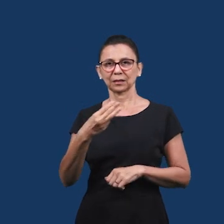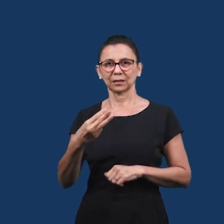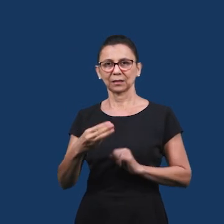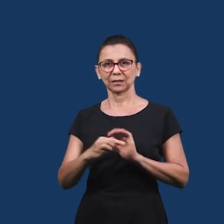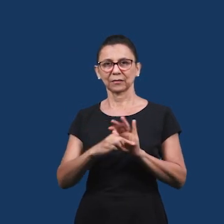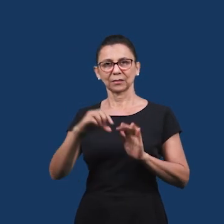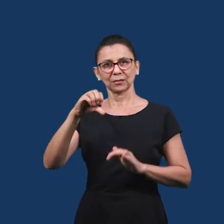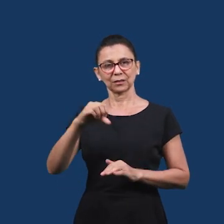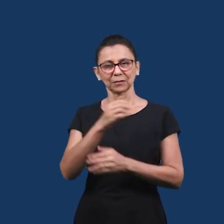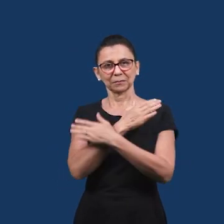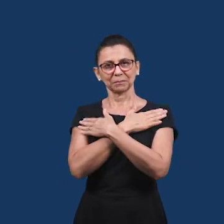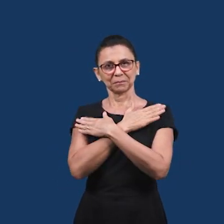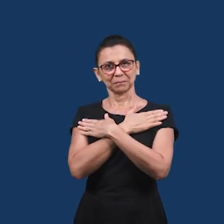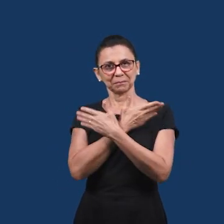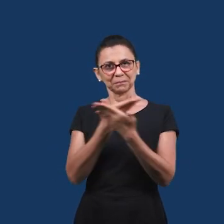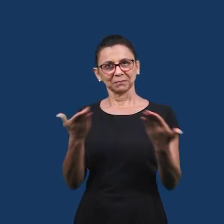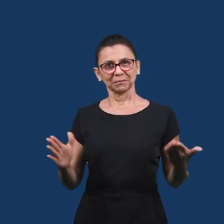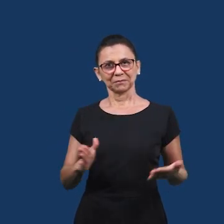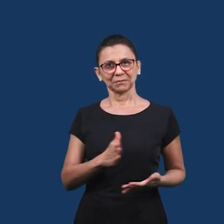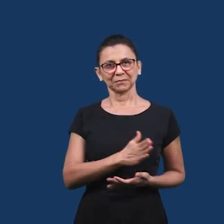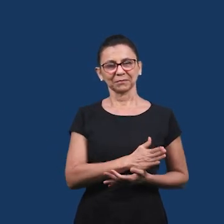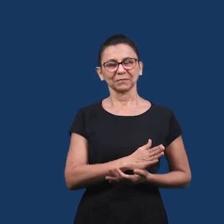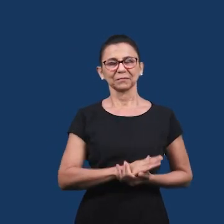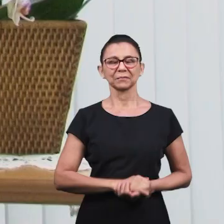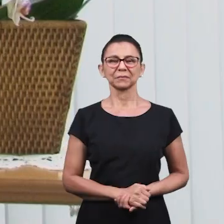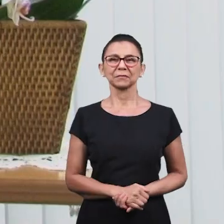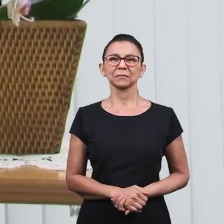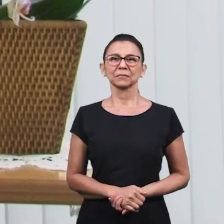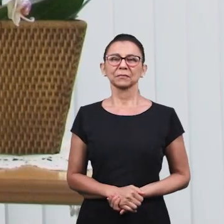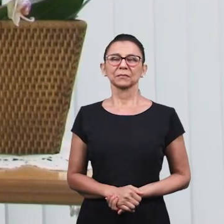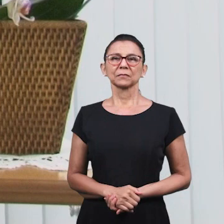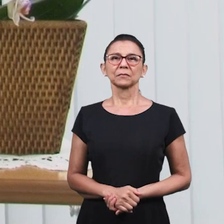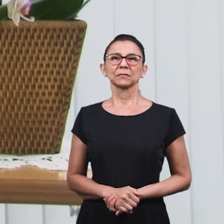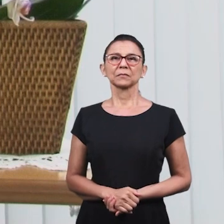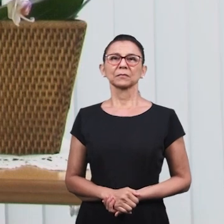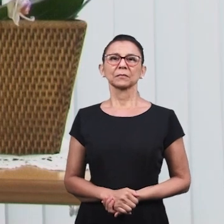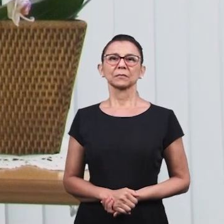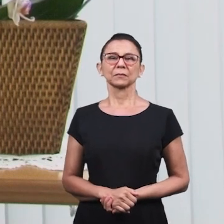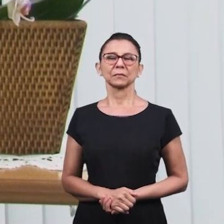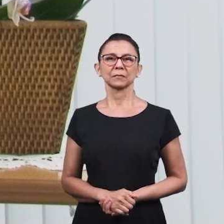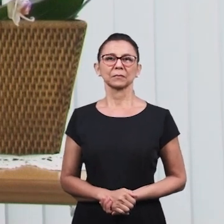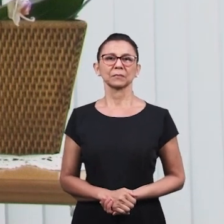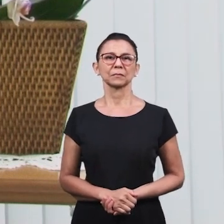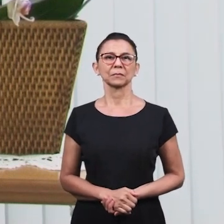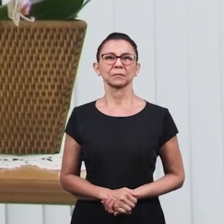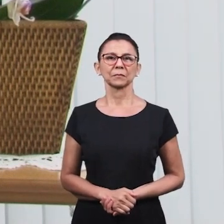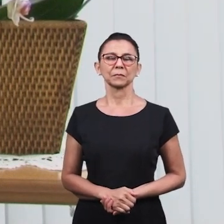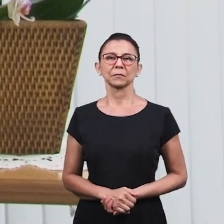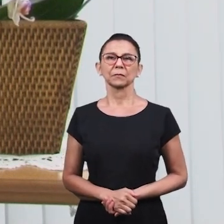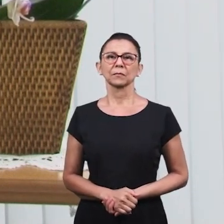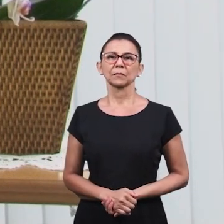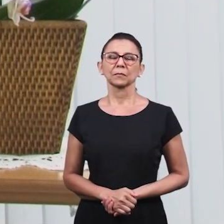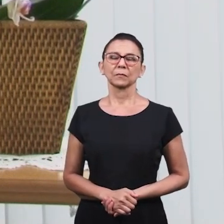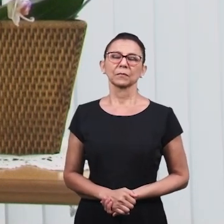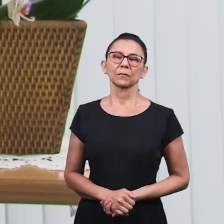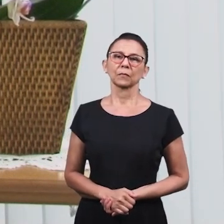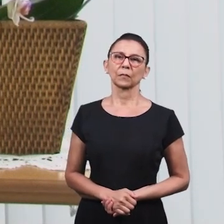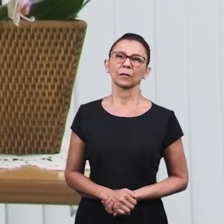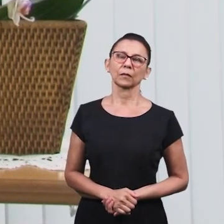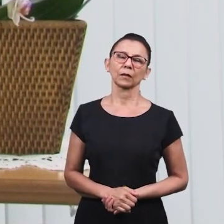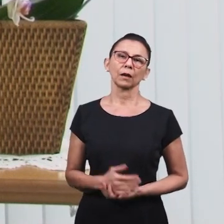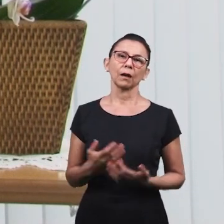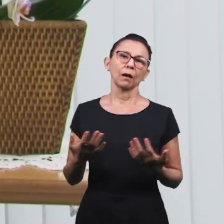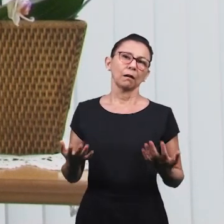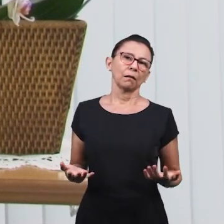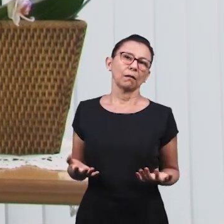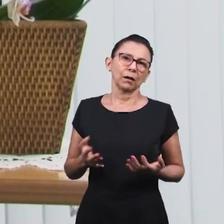Psaume 36, verset 10. Fraternellement. Très bien, mes frères et sœurs, comme nous disons